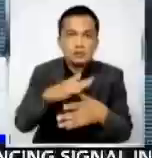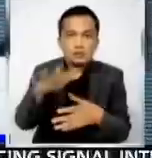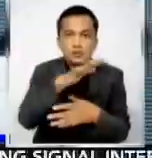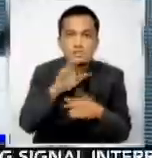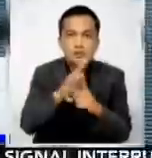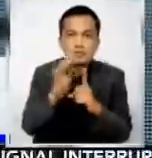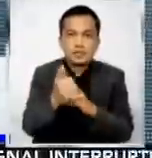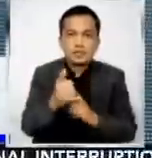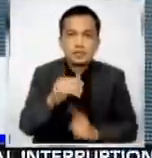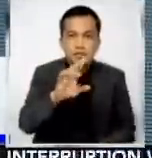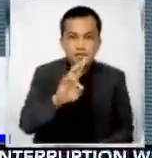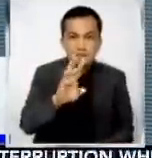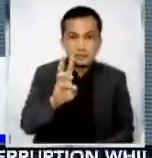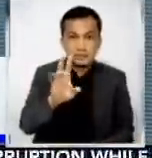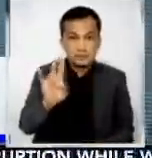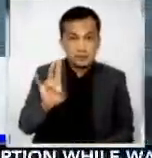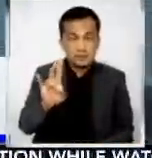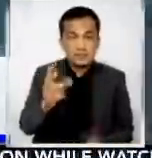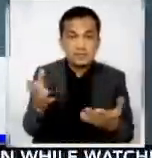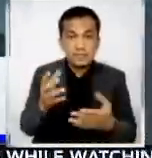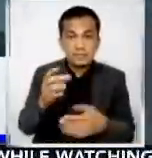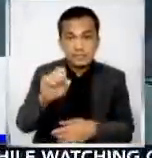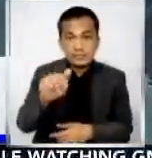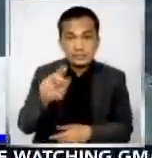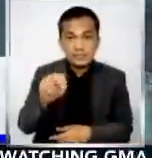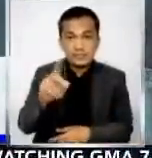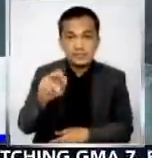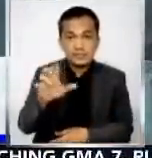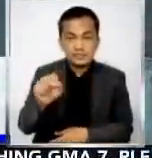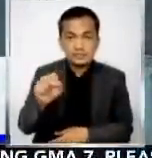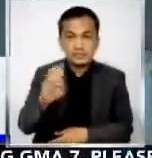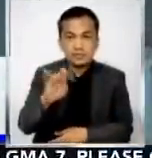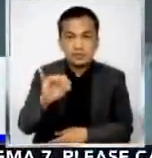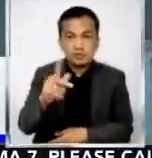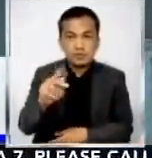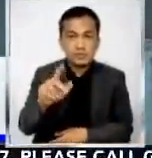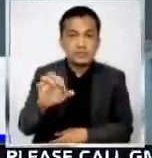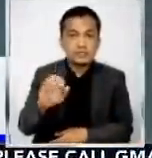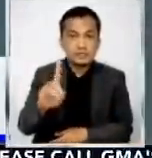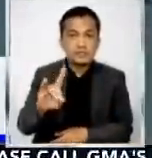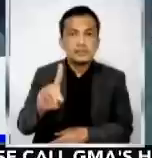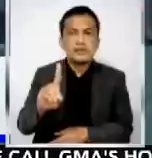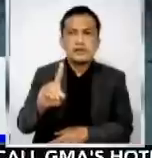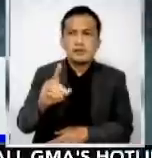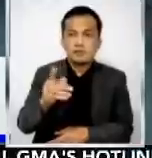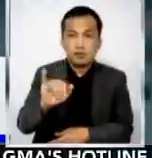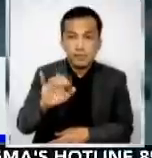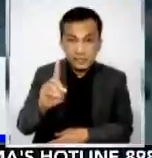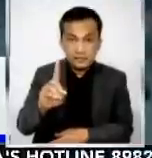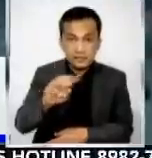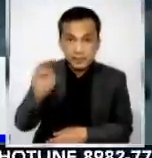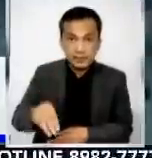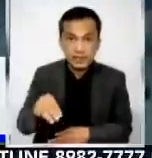767 sa San Andres Bukid sa Maynila kahapon ng hapon. Isang lalaki ang hinahabol na pala noon ng saksak.